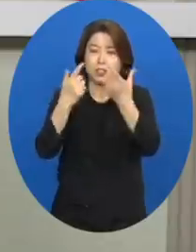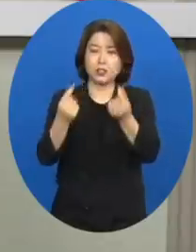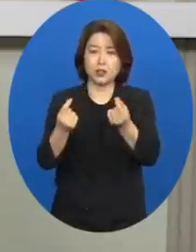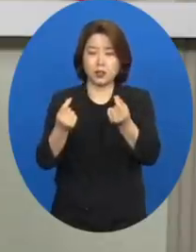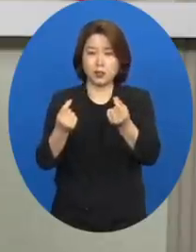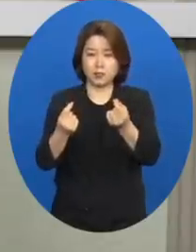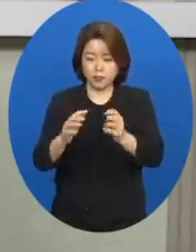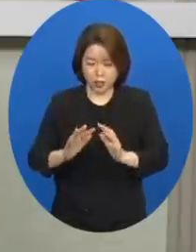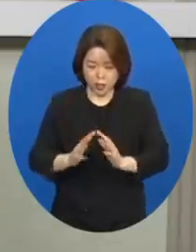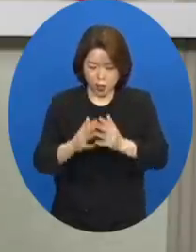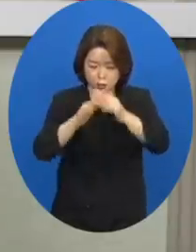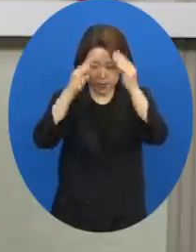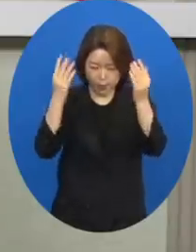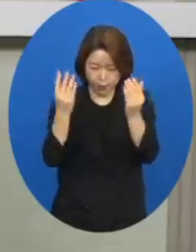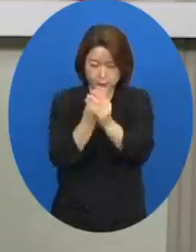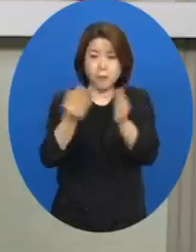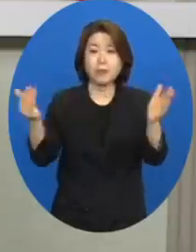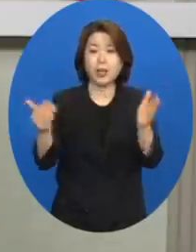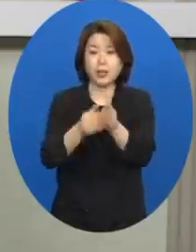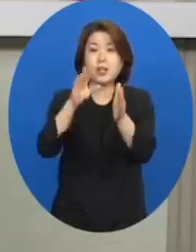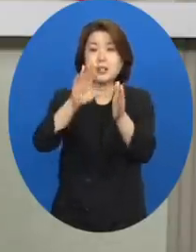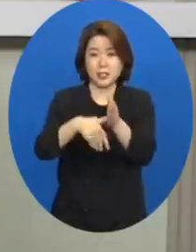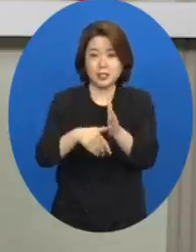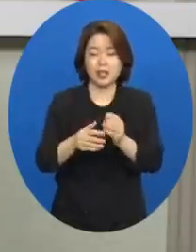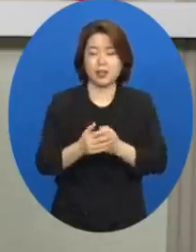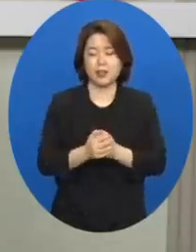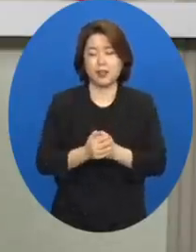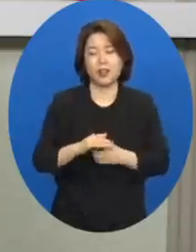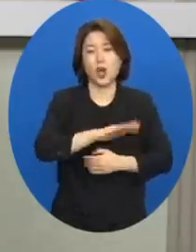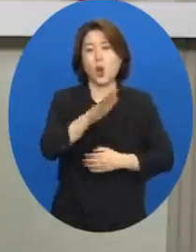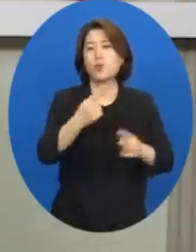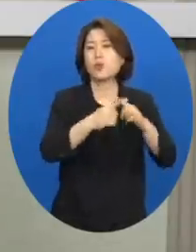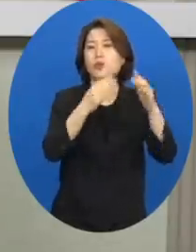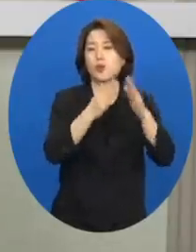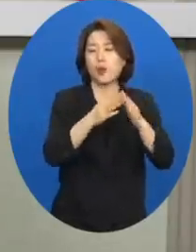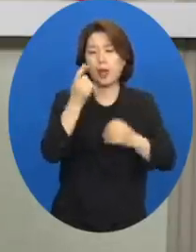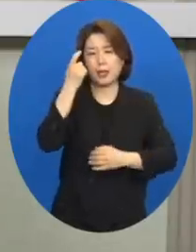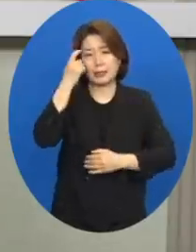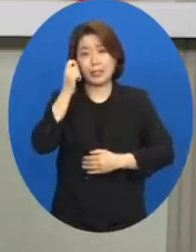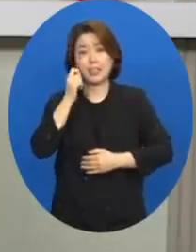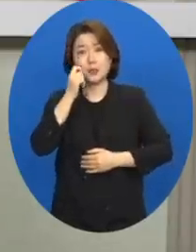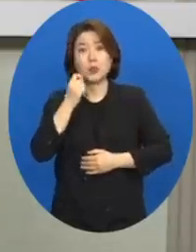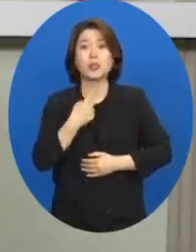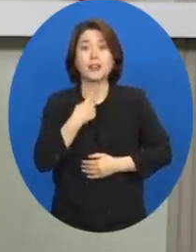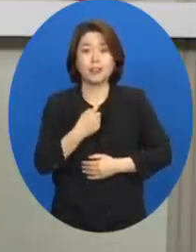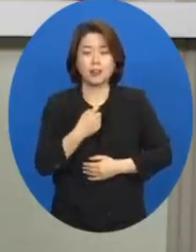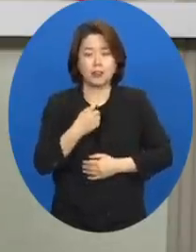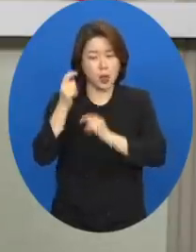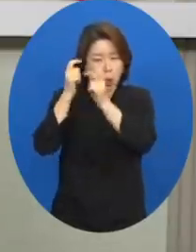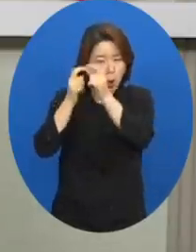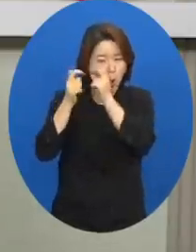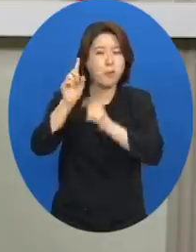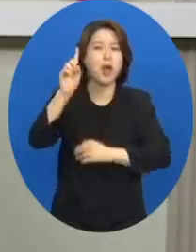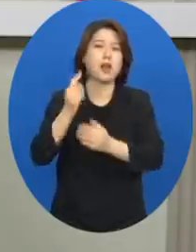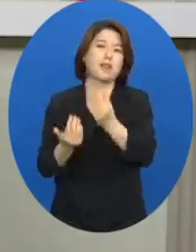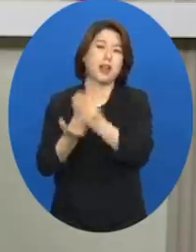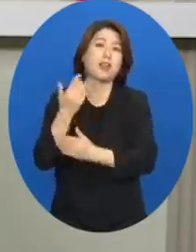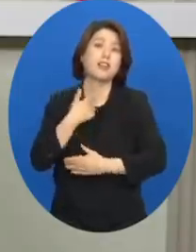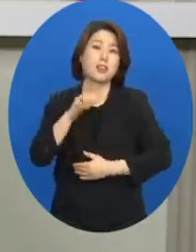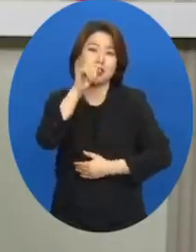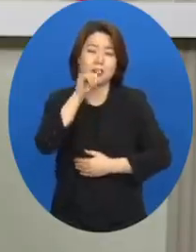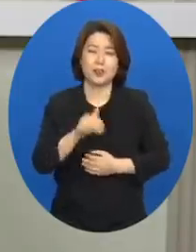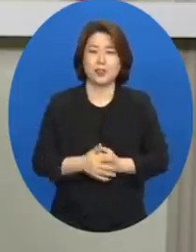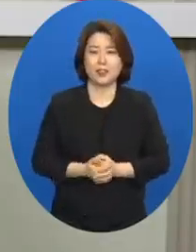다 마쳤을 때 우리 교회의 예상치 못했던 고민거리가 하나 생겼습니다